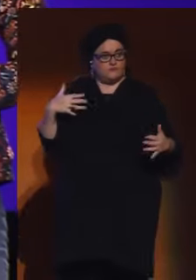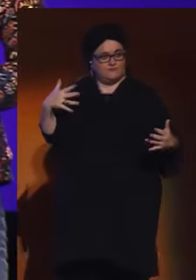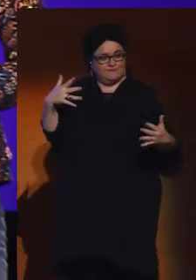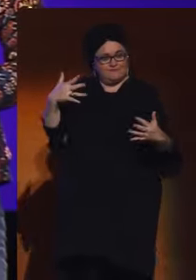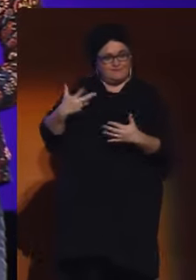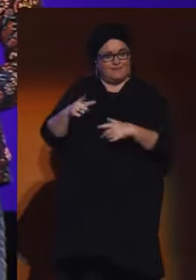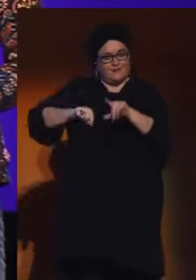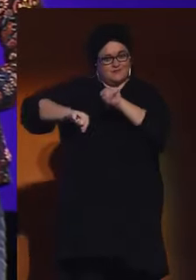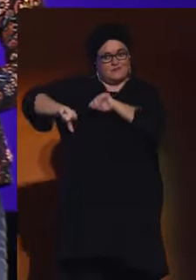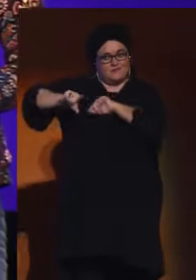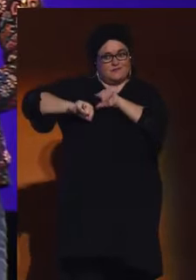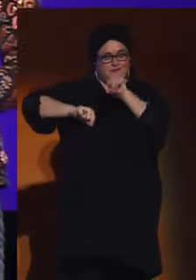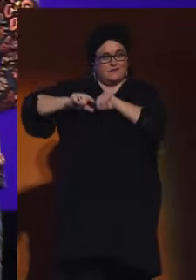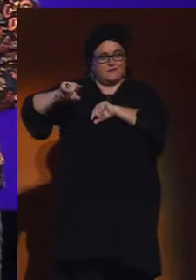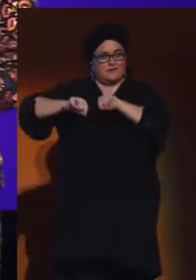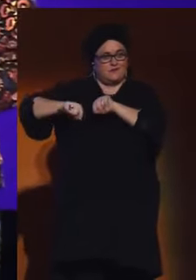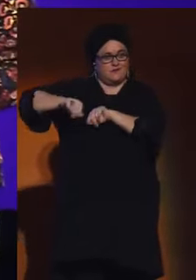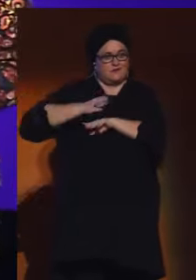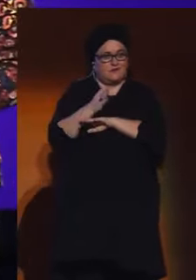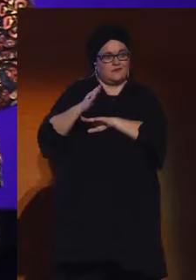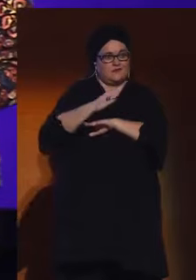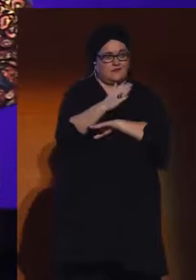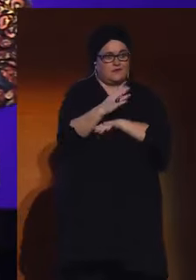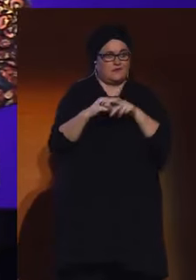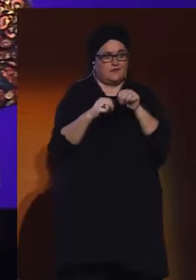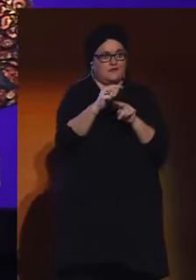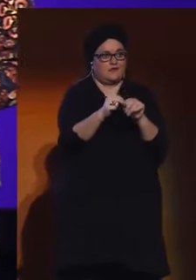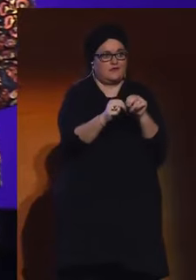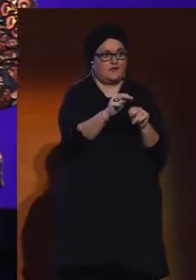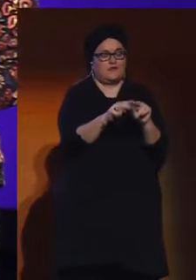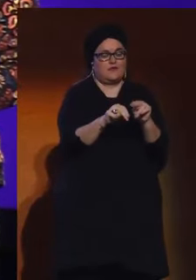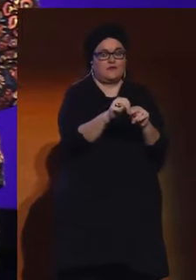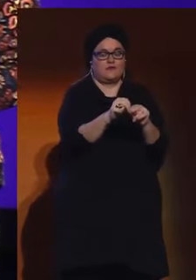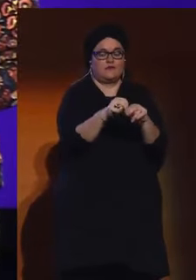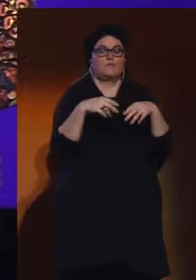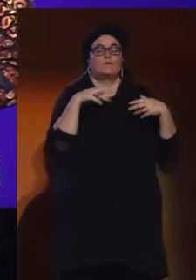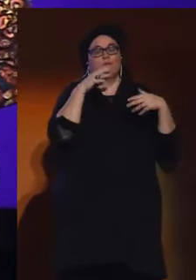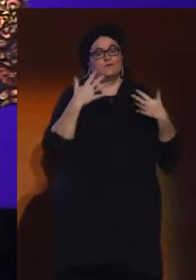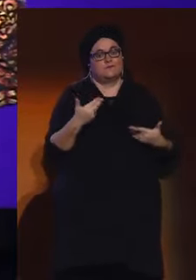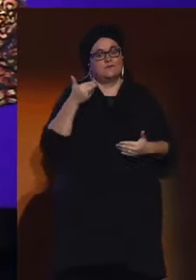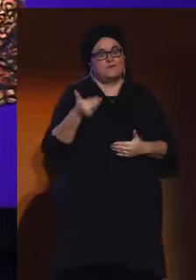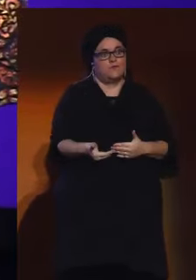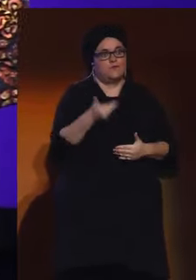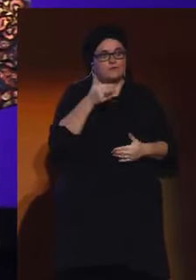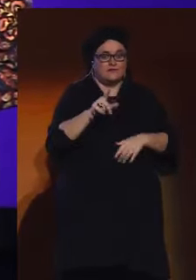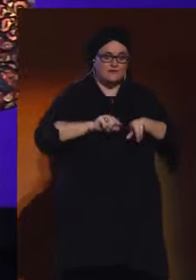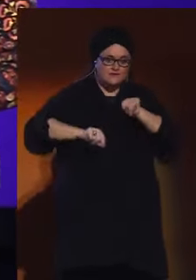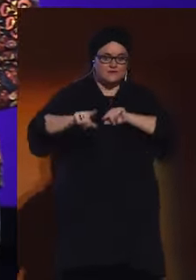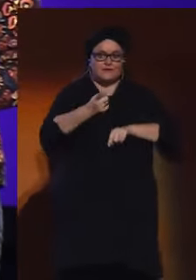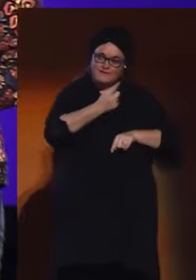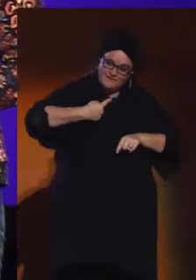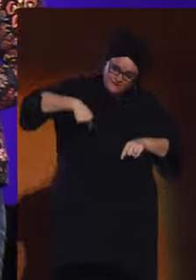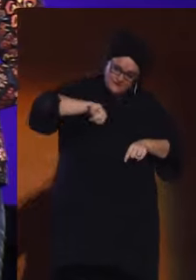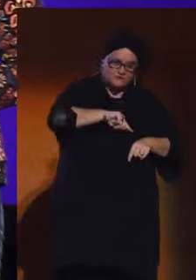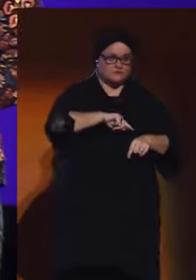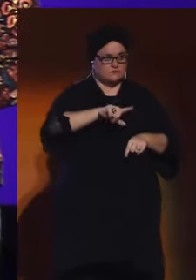zehar hartu izandako erabakien ondorioa. Horregatik, hain importantea da, erabaki horiek guk